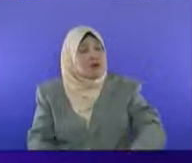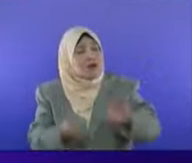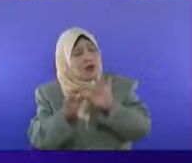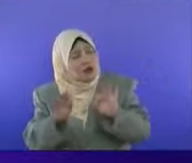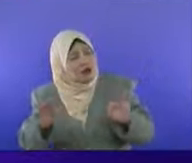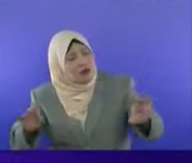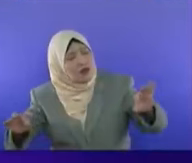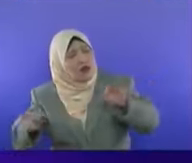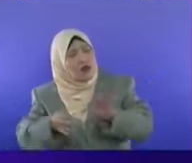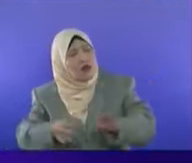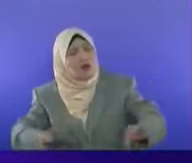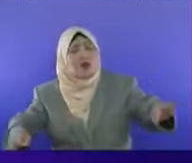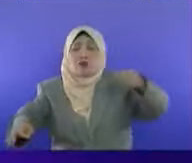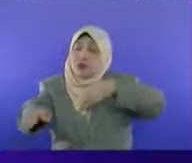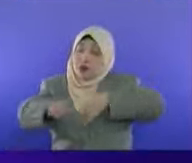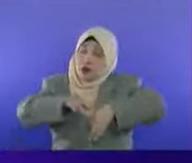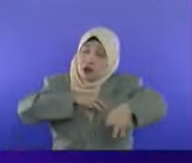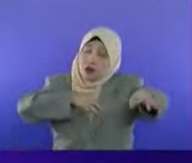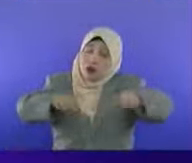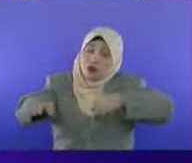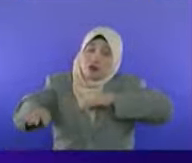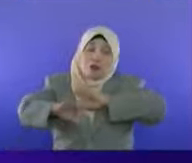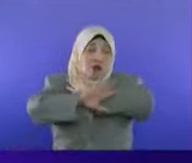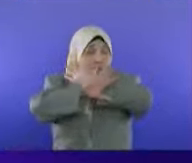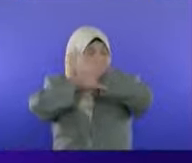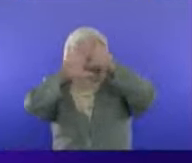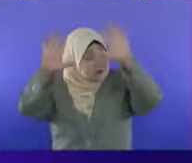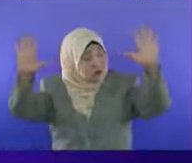إليك آيات